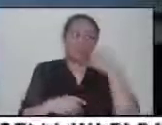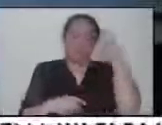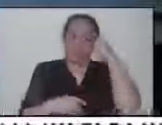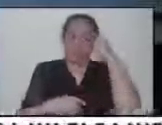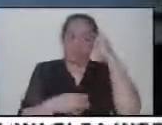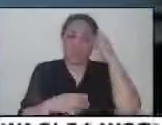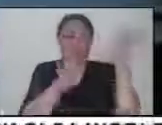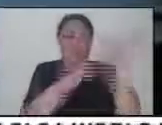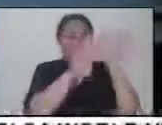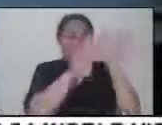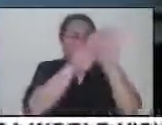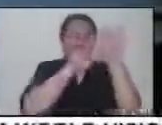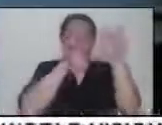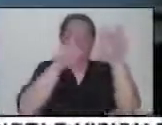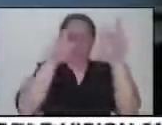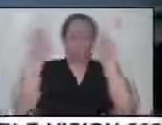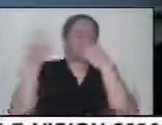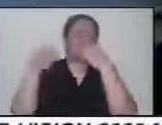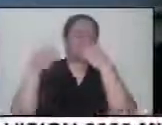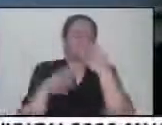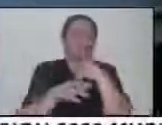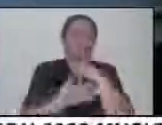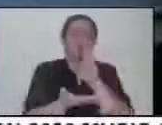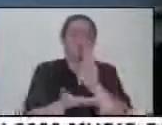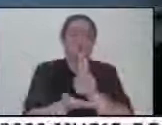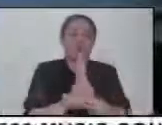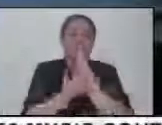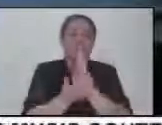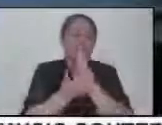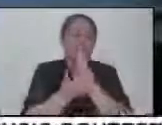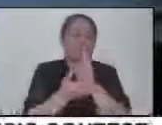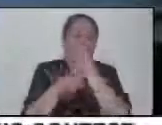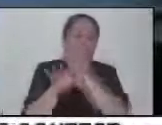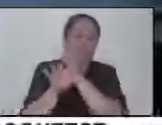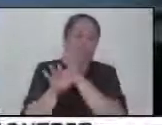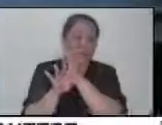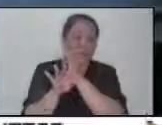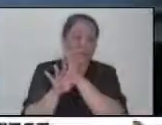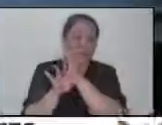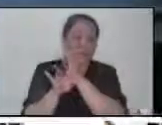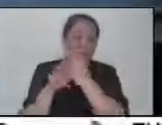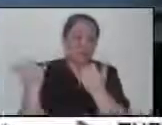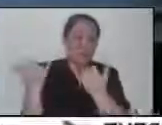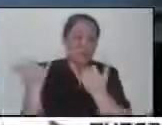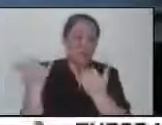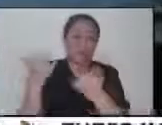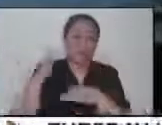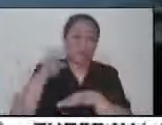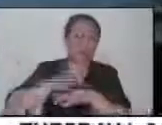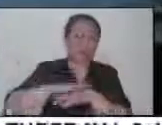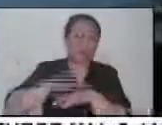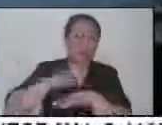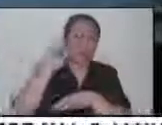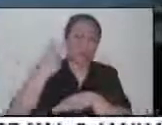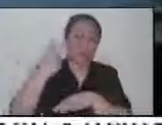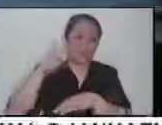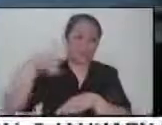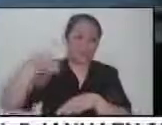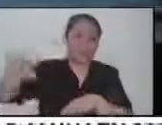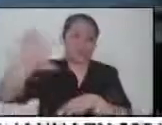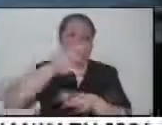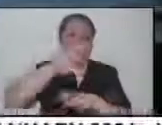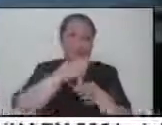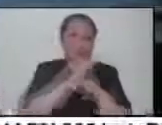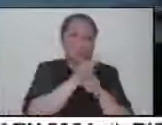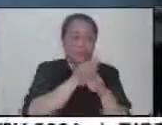ng tubig dito sa parting ito ng Manila Bay, ay marami pa rin tayong nakita ng mga residente kanina na naglalakad-lakad,